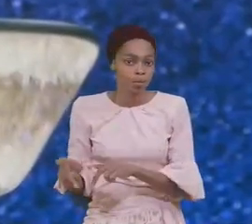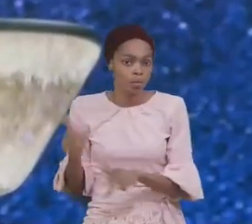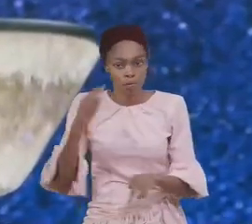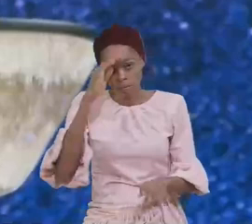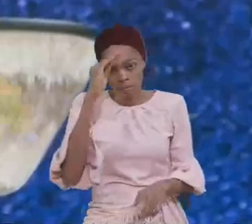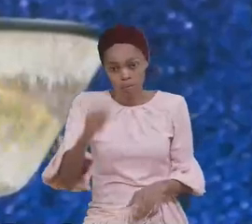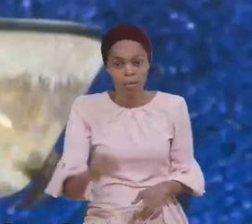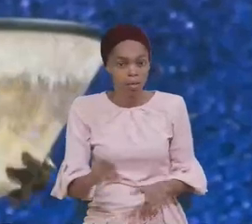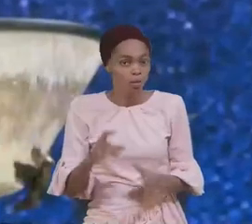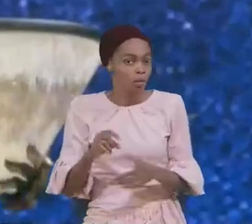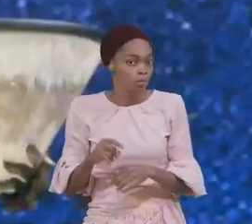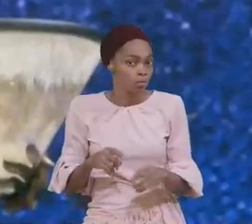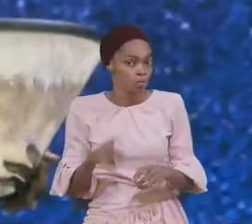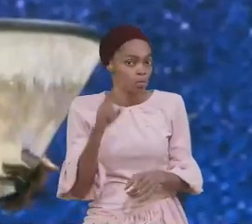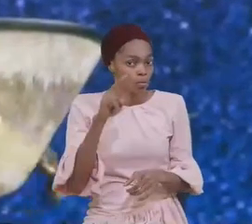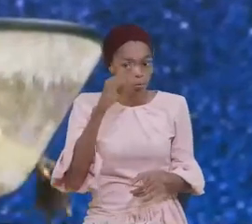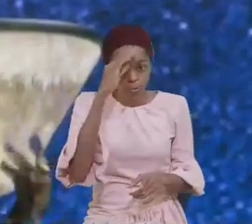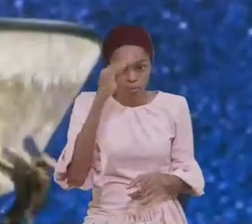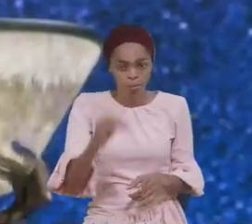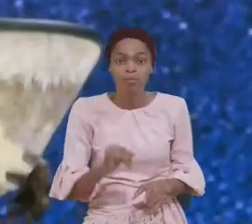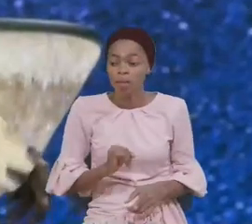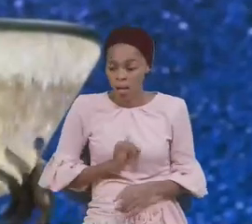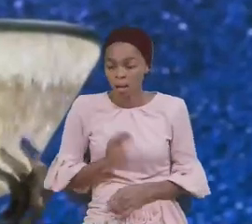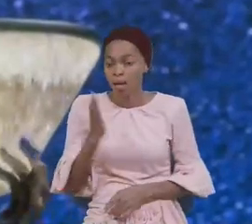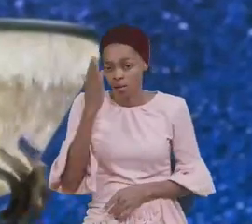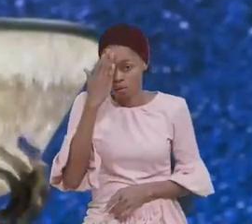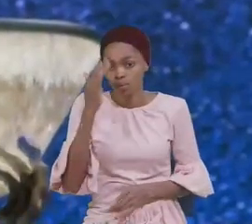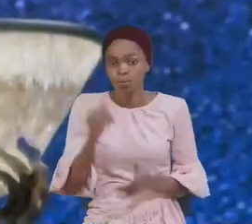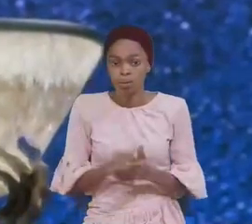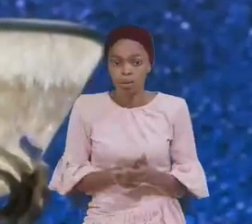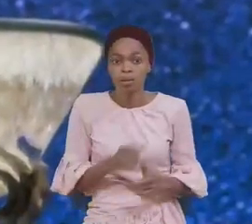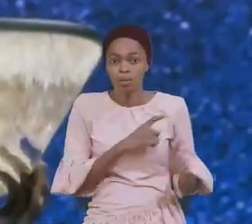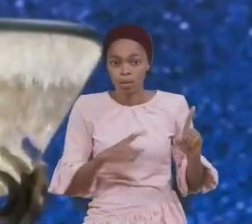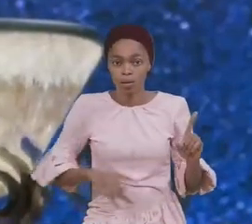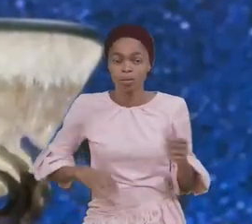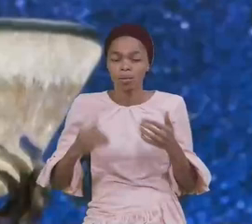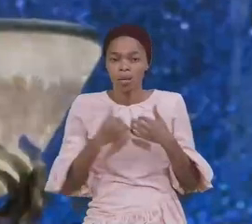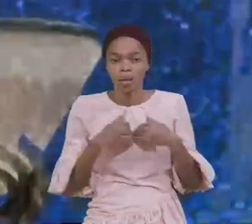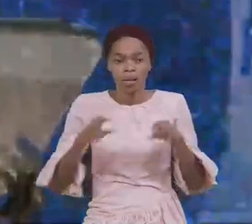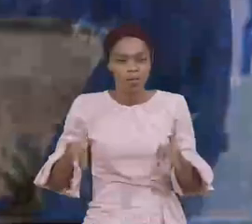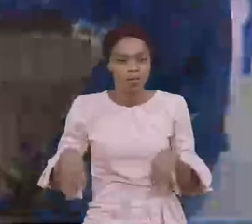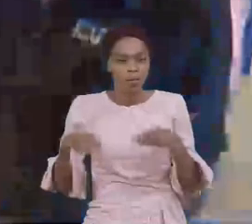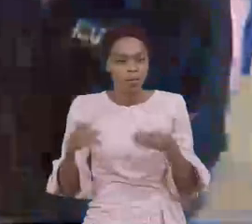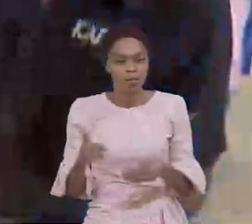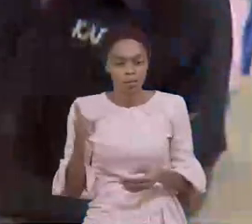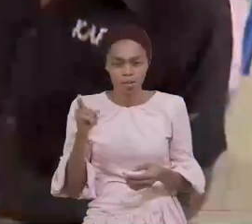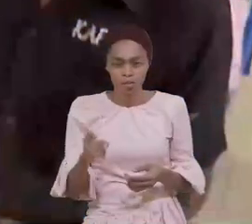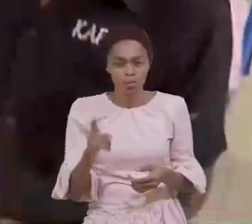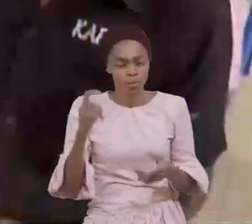les deux espions, l'Éternel, je le sais, vous a donné ce pays.